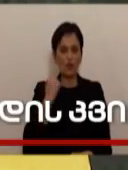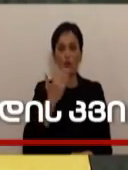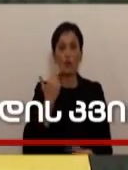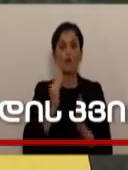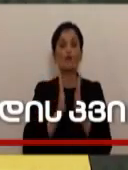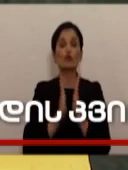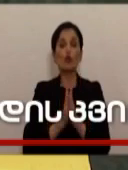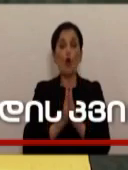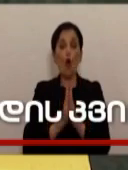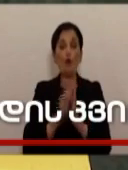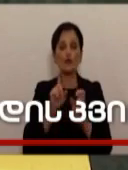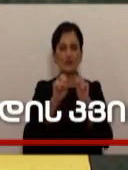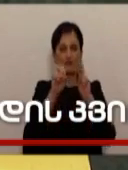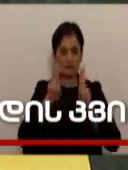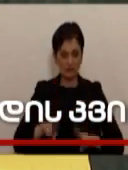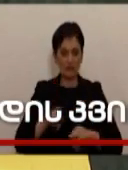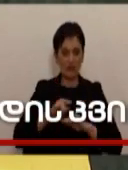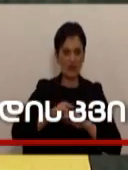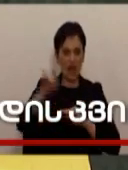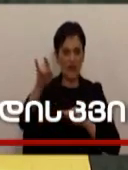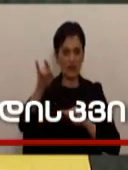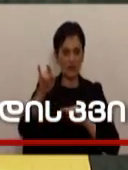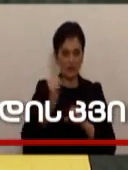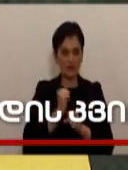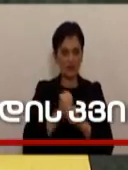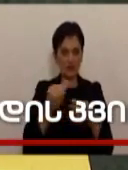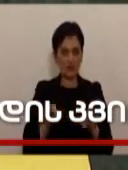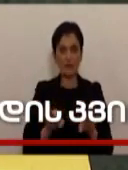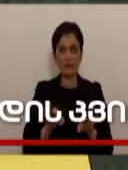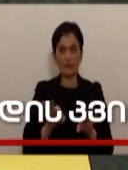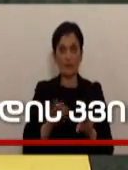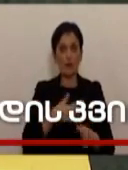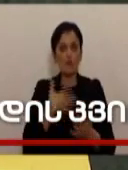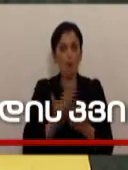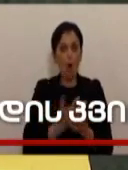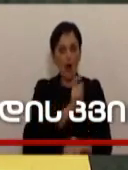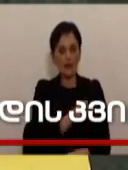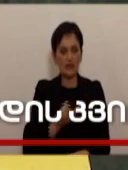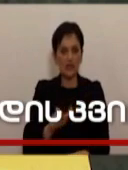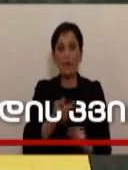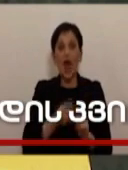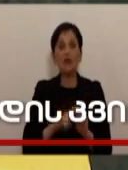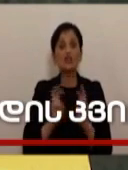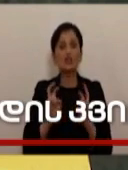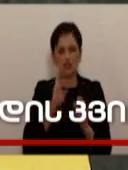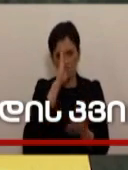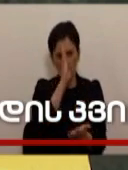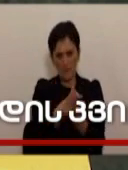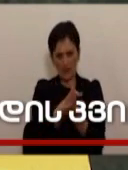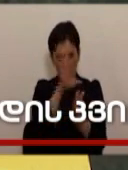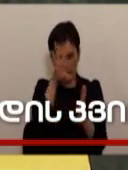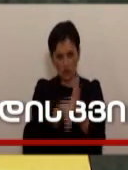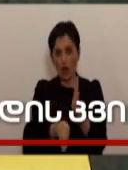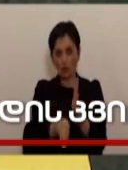Hodnen, rom chartedul, reisebi, gagueșua, mohalizebi. Este nici nu de pirda pir chartul